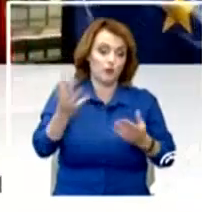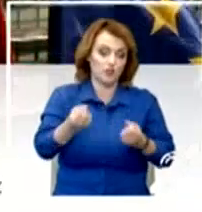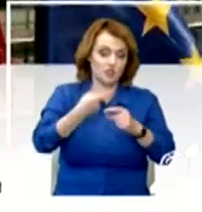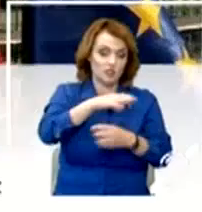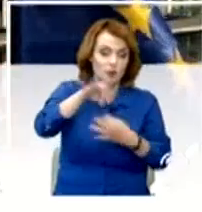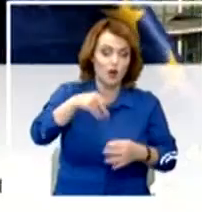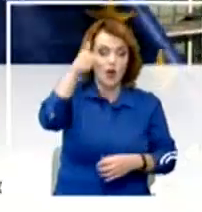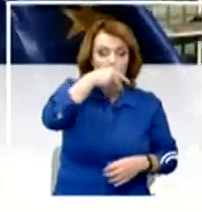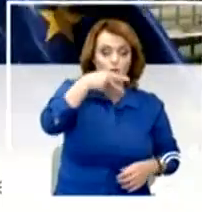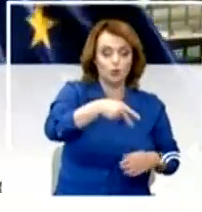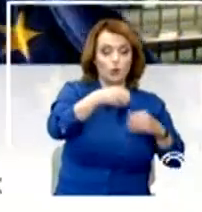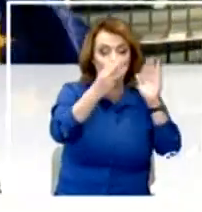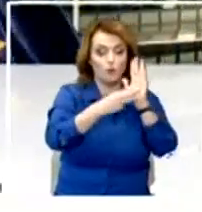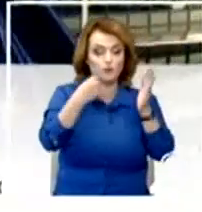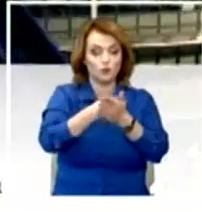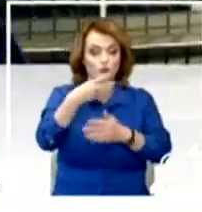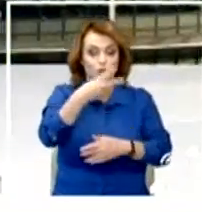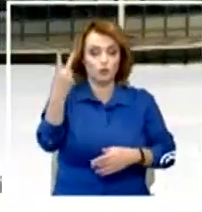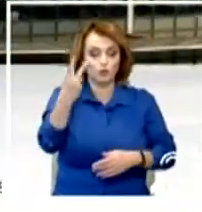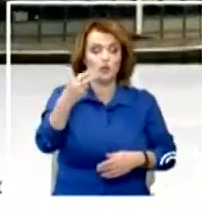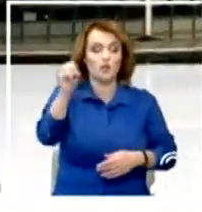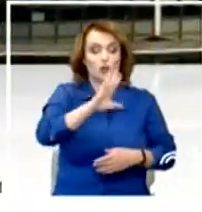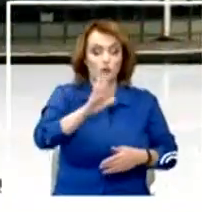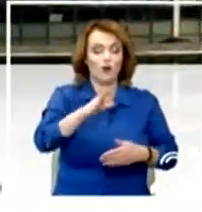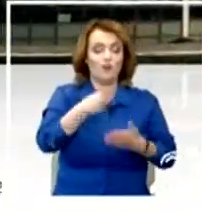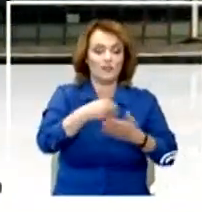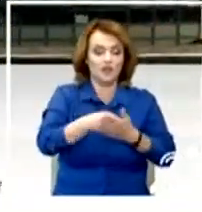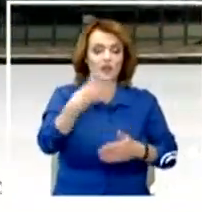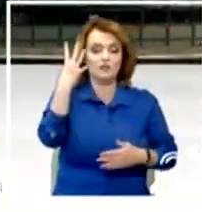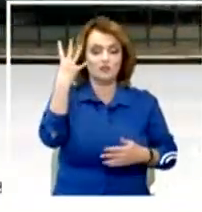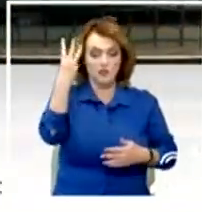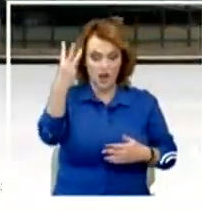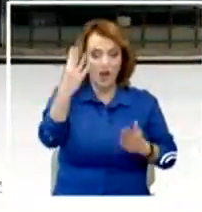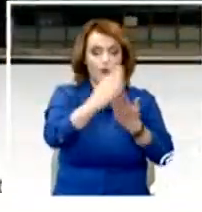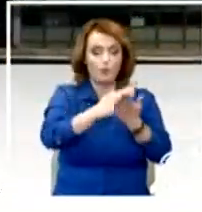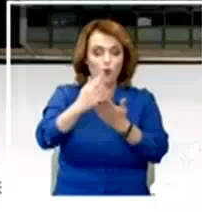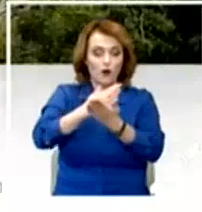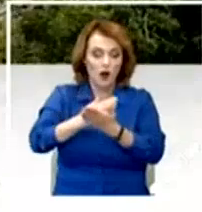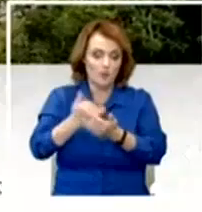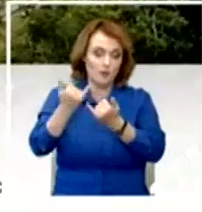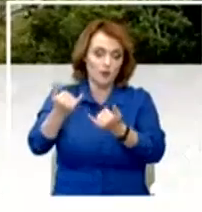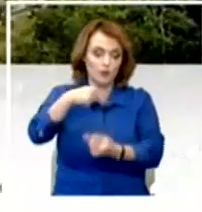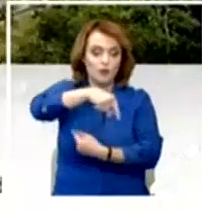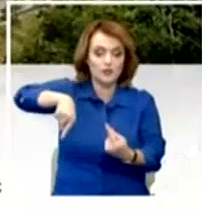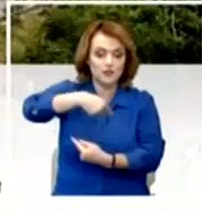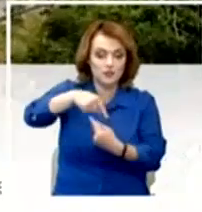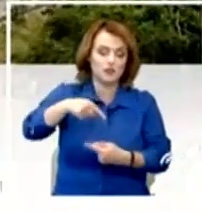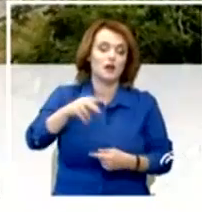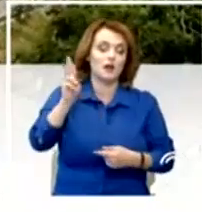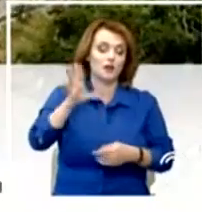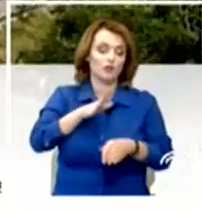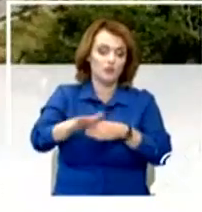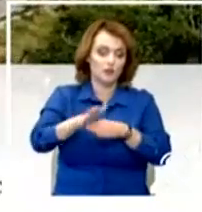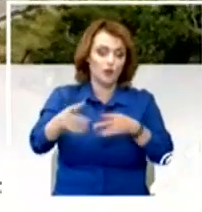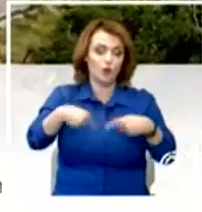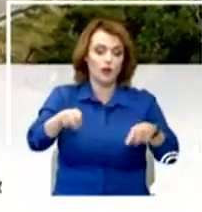perioada 2018-2021, Uniunea Europeană a finanțat 3 dintre programele de sprijin a antreprenorilor implementate de Organizația